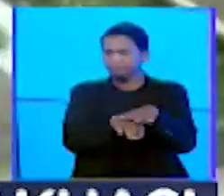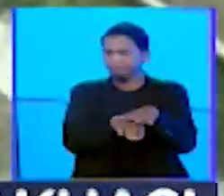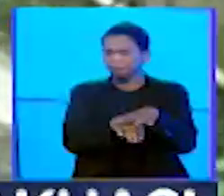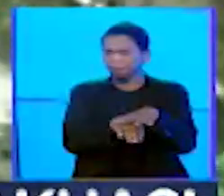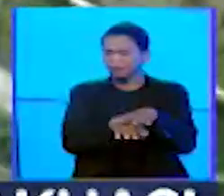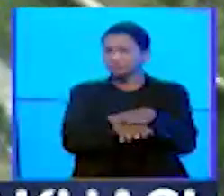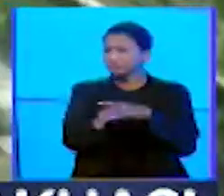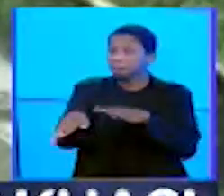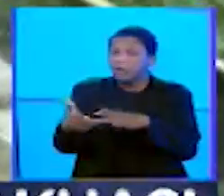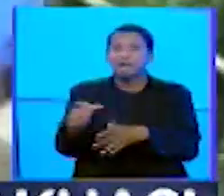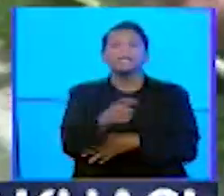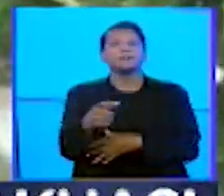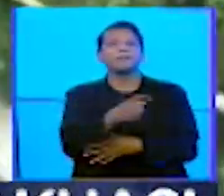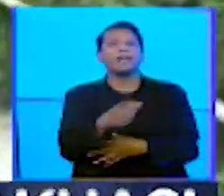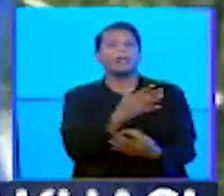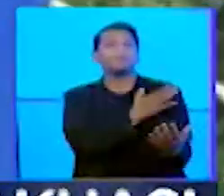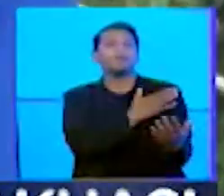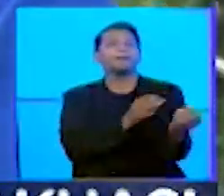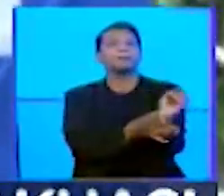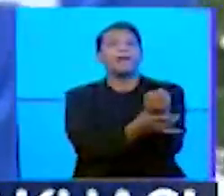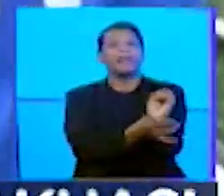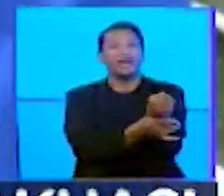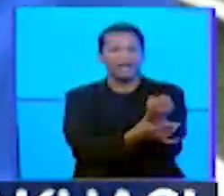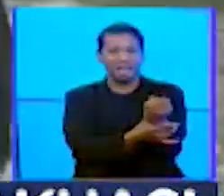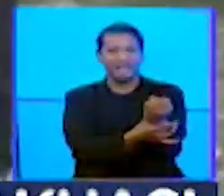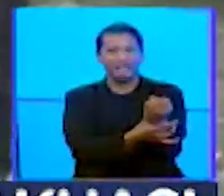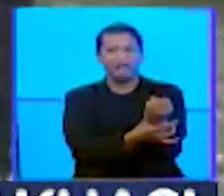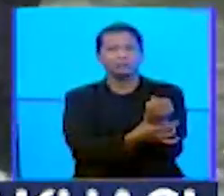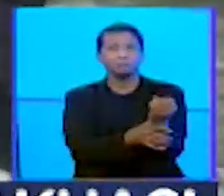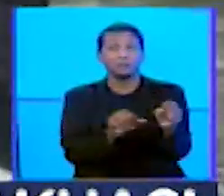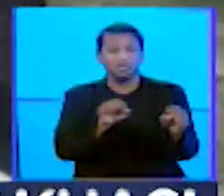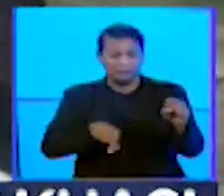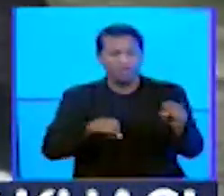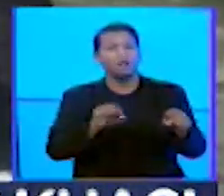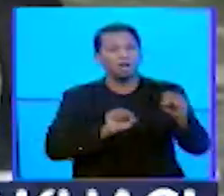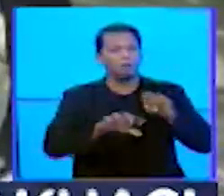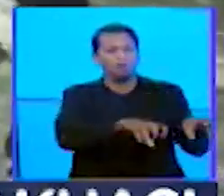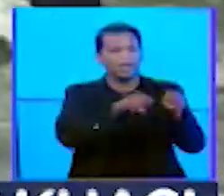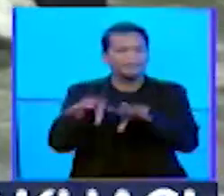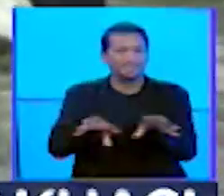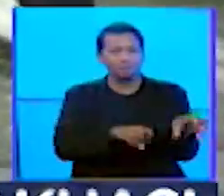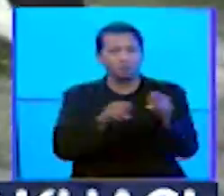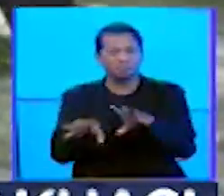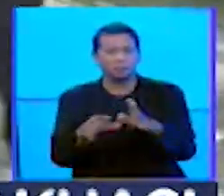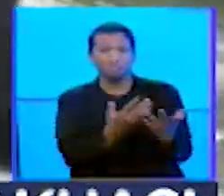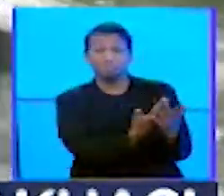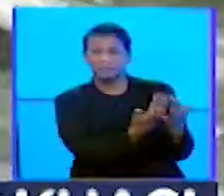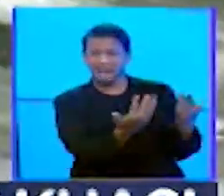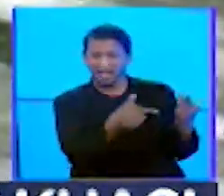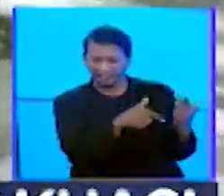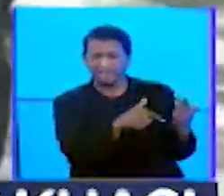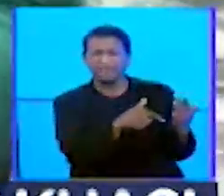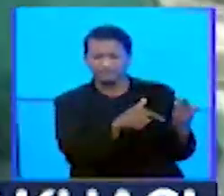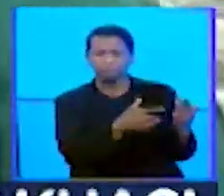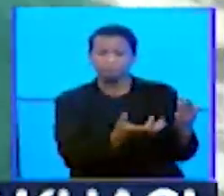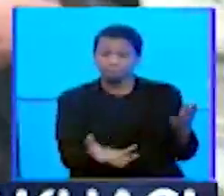Dukun, Kabupaten Magelang, Jawa Tengah, kembali dievakuasi. Dengan membawa barang seadanya, warga di radius 5 km dari puncak